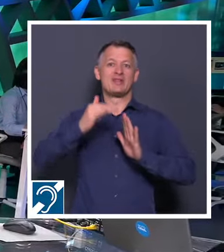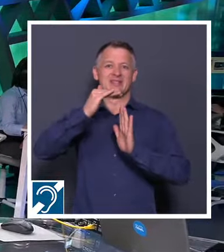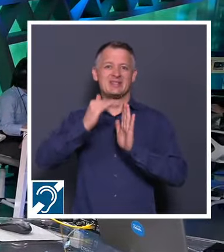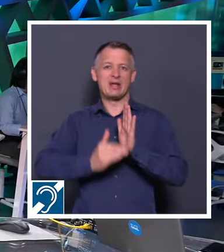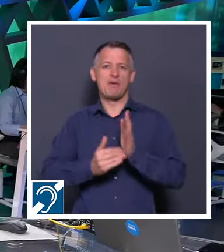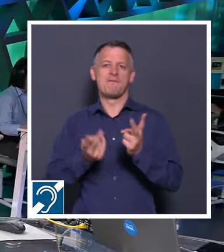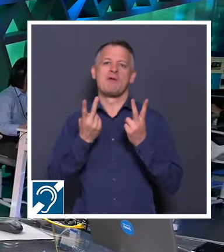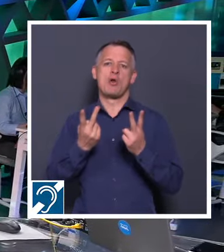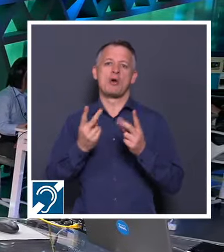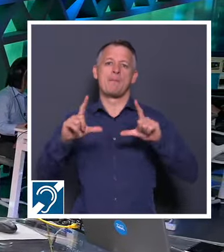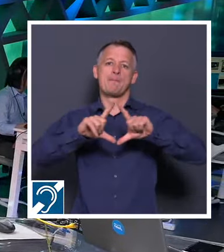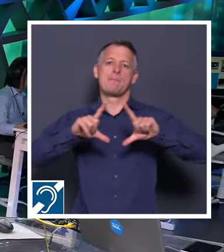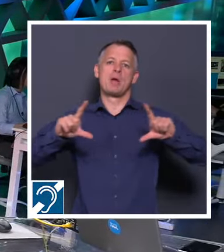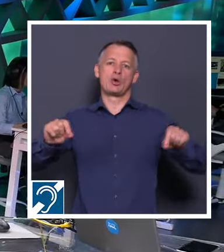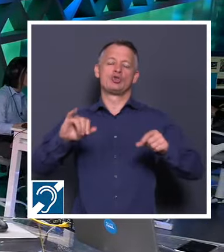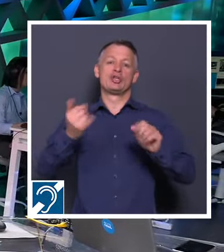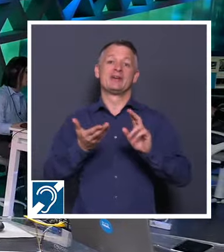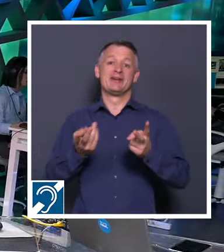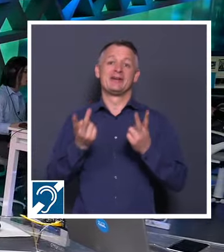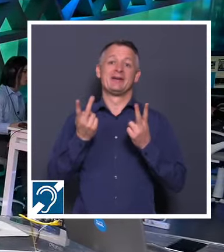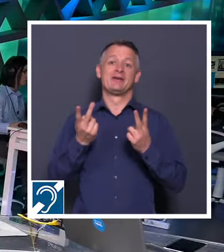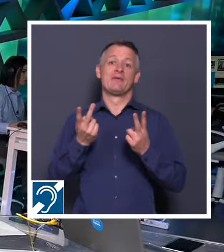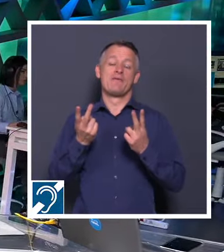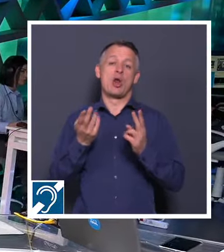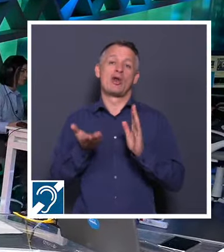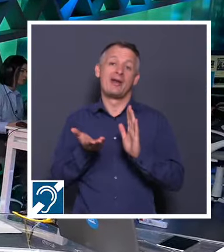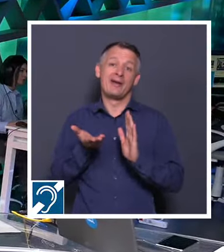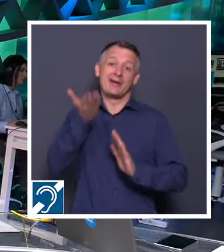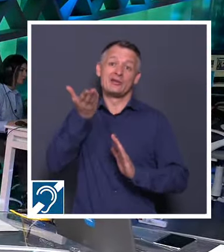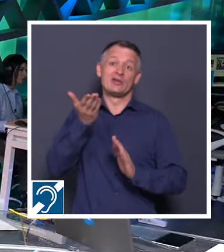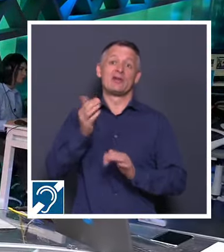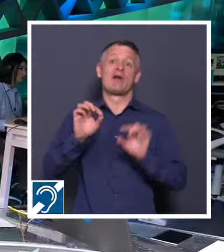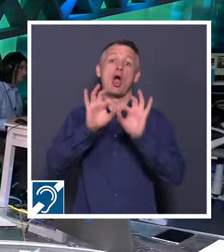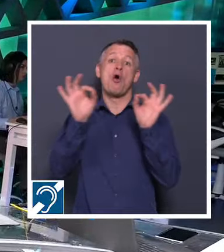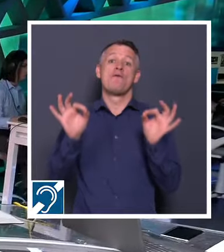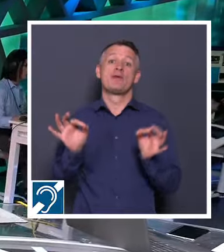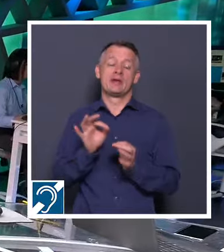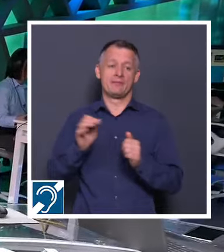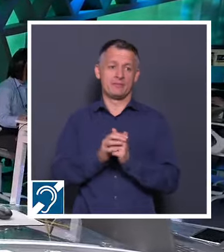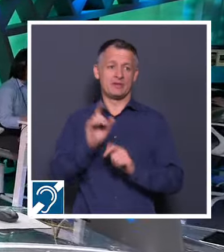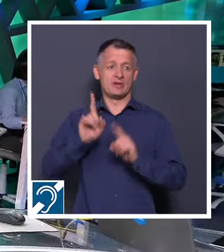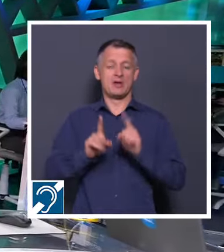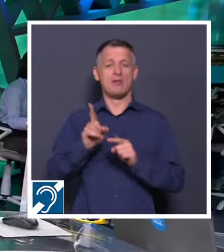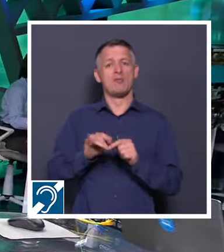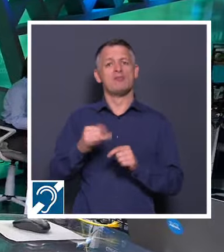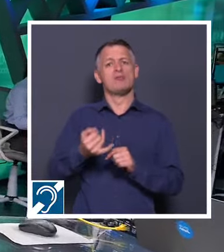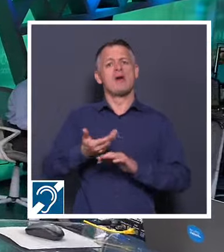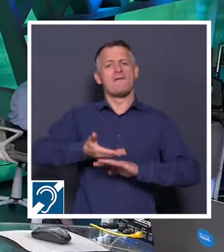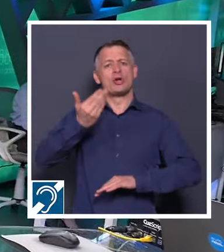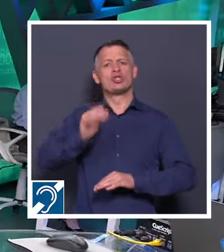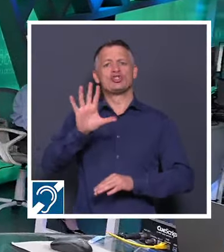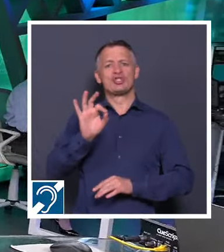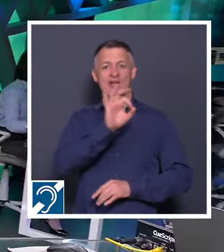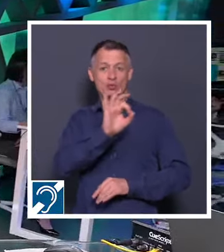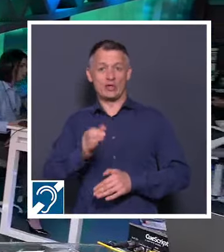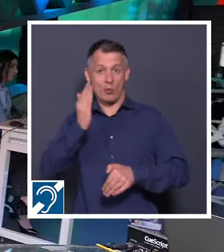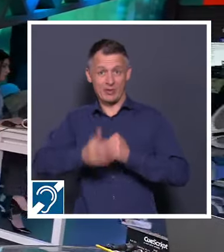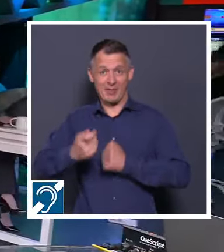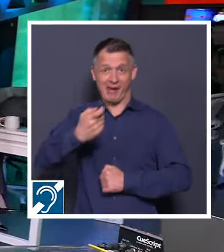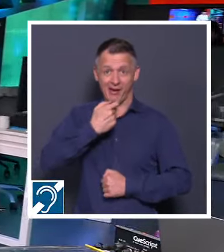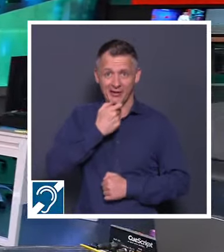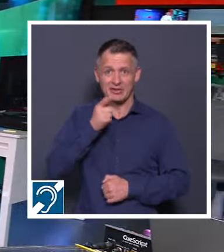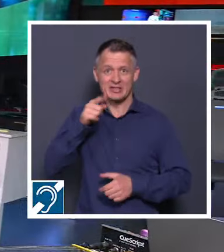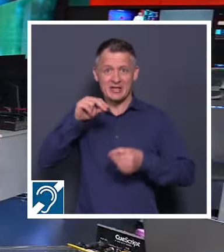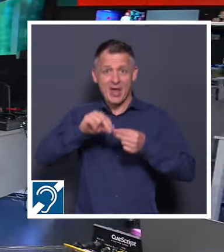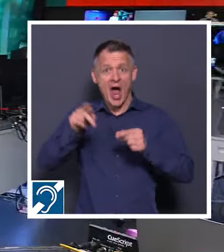valorii bancnotei și creșterea valorii covrigului. Cu alte cuvinte, dacă avem o inflație cumulată de 50% în ultimii ani, asta înseamnă